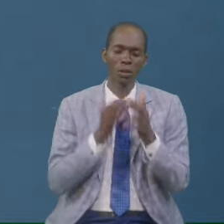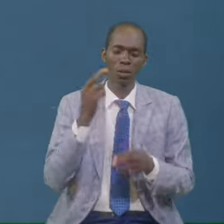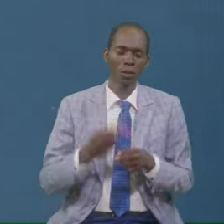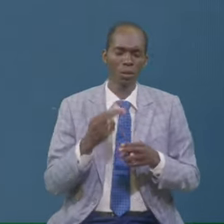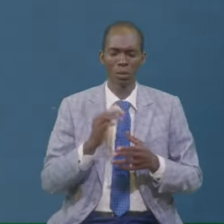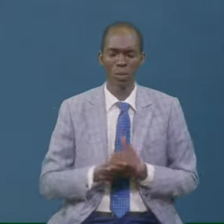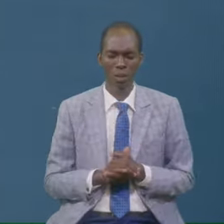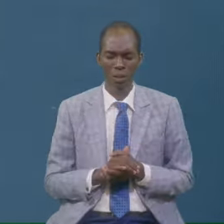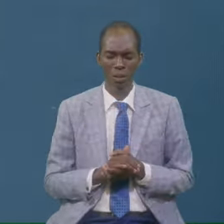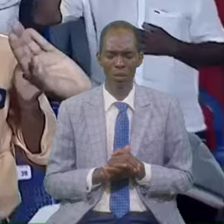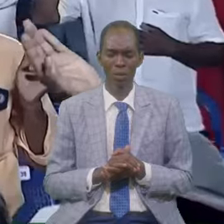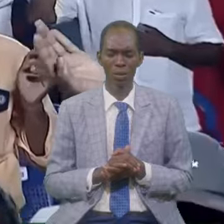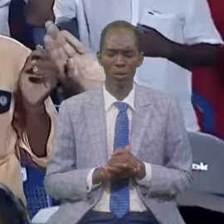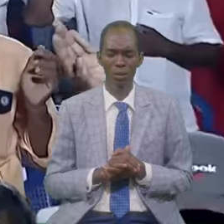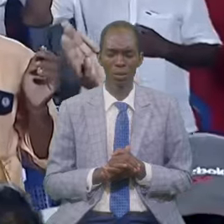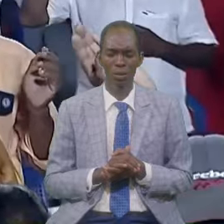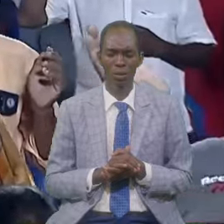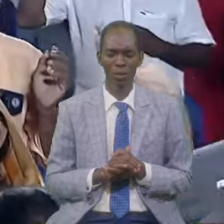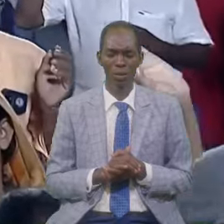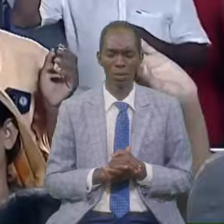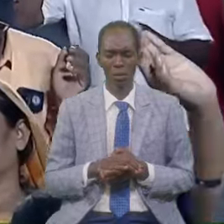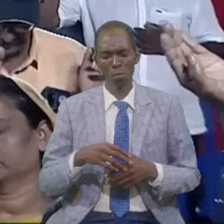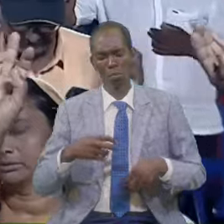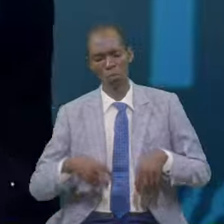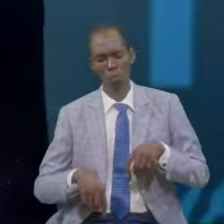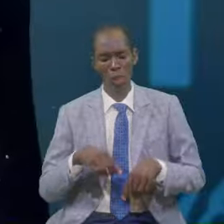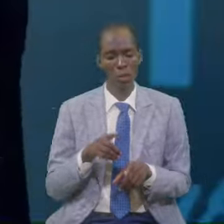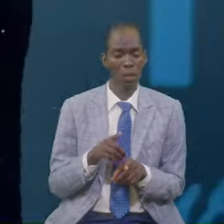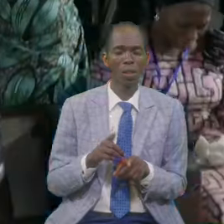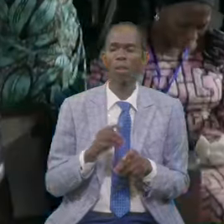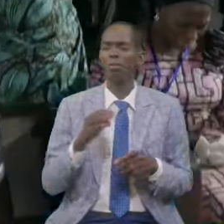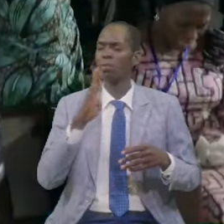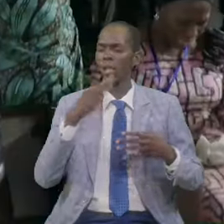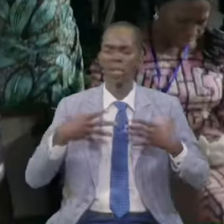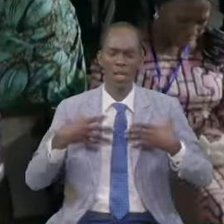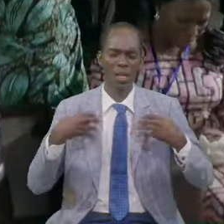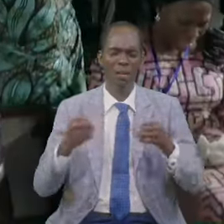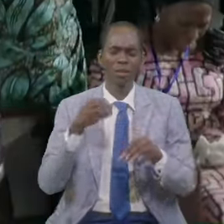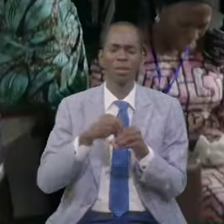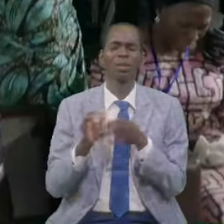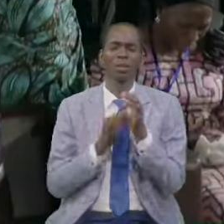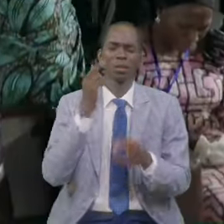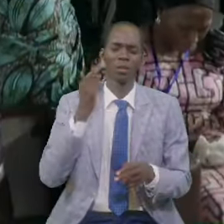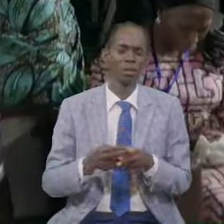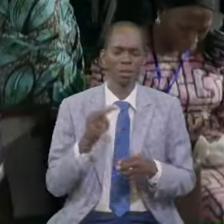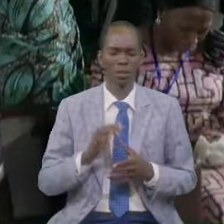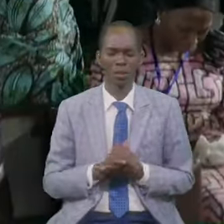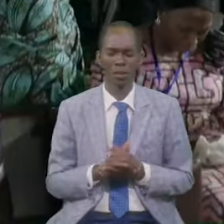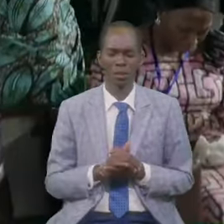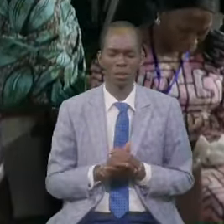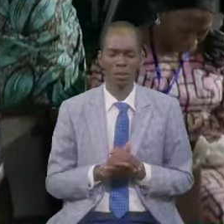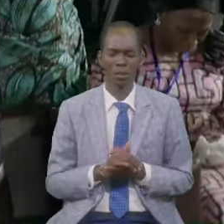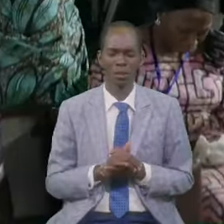baidagu ravali. Paralysis be healed in Jesus name. Pakshavatamu yesu namamulo